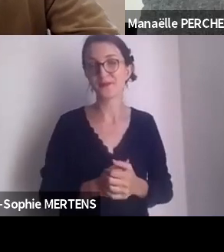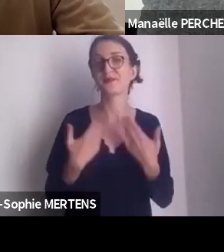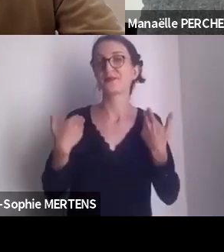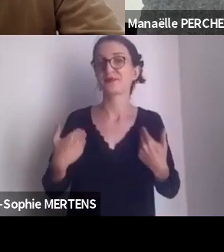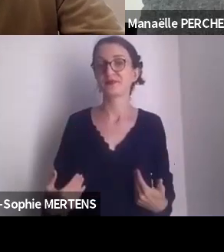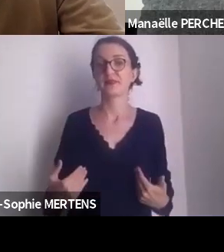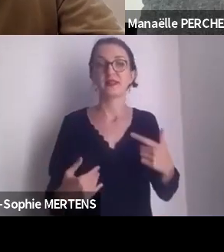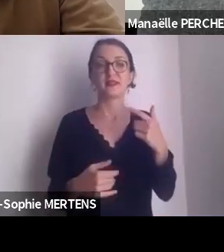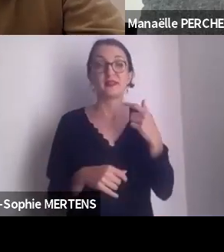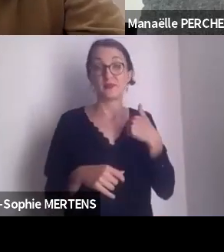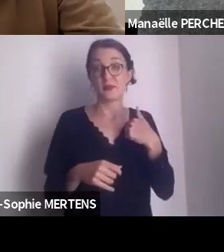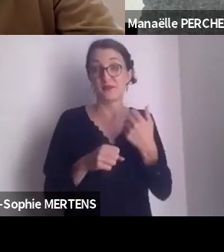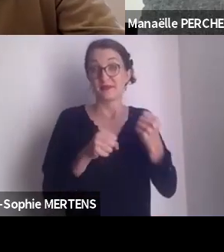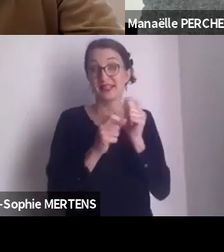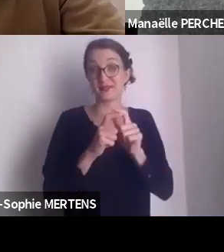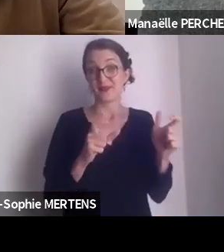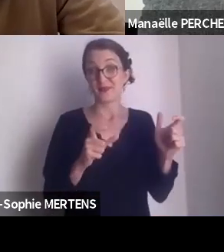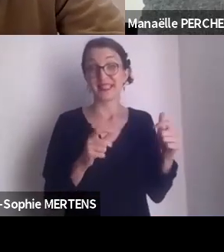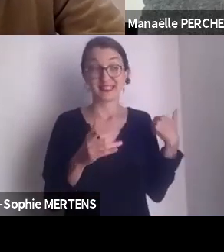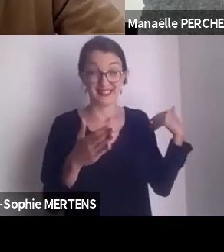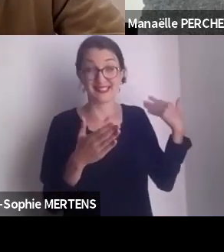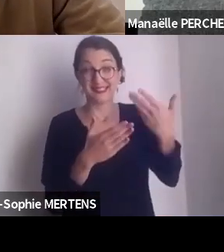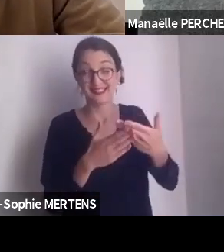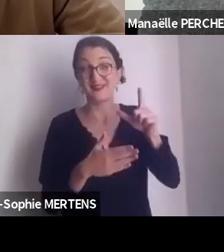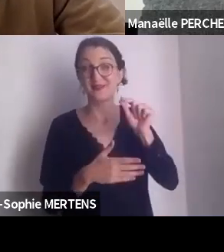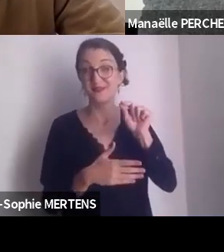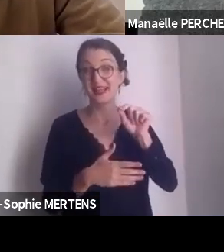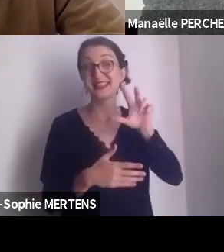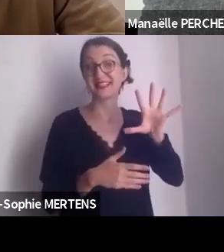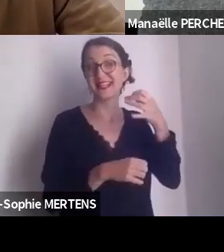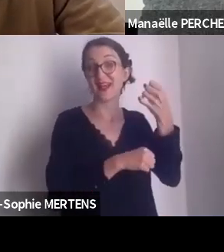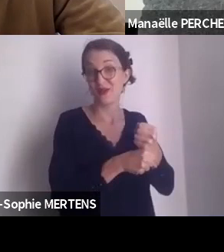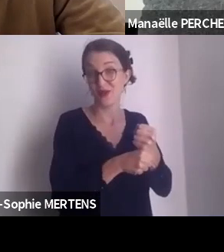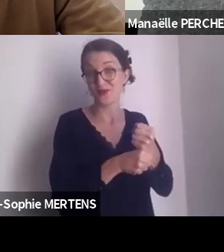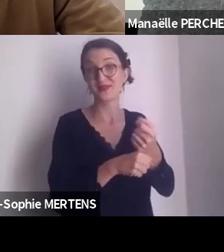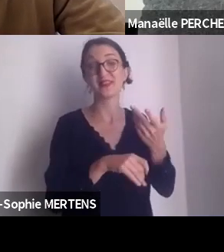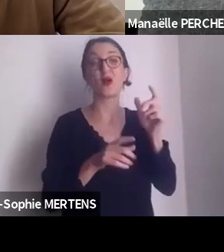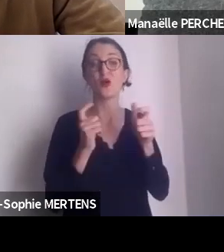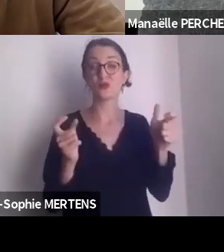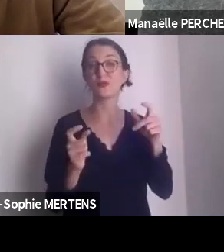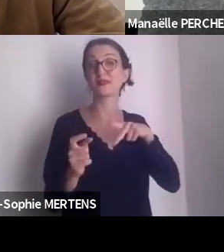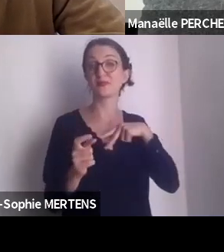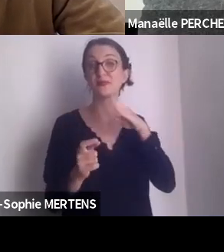entrepreneur depuis 25 ans maintenant. L'entreprise Bicom a 12 ans.